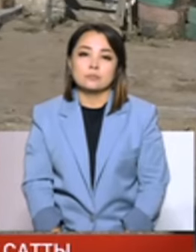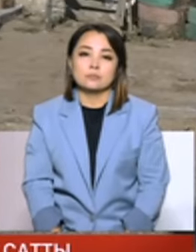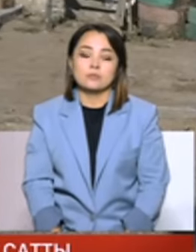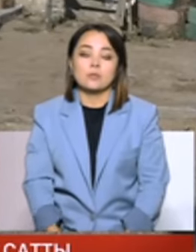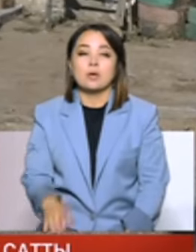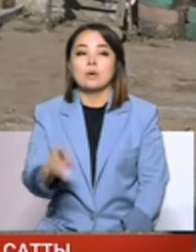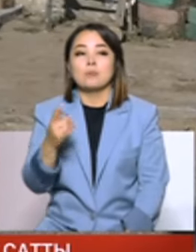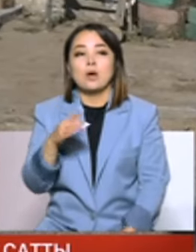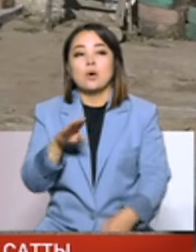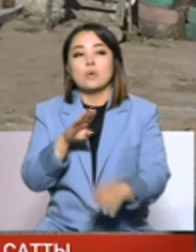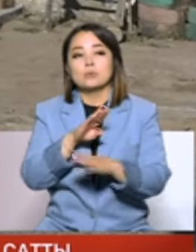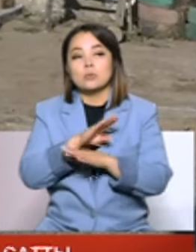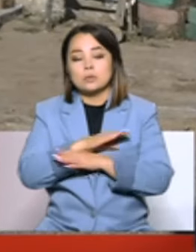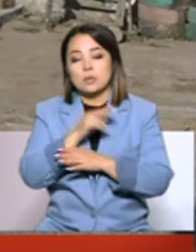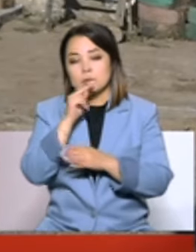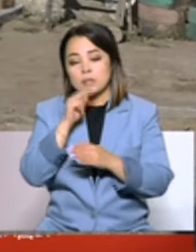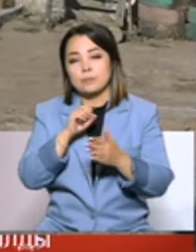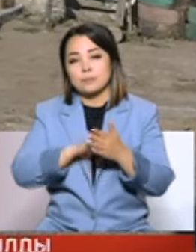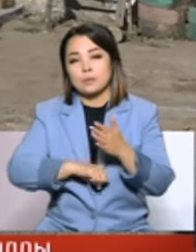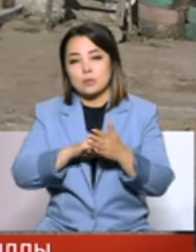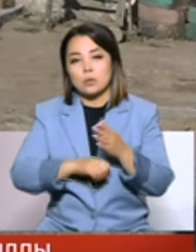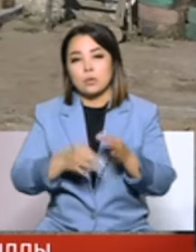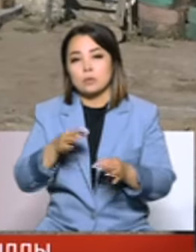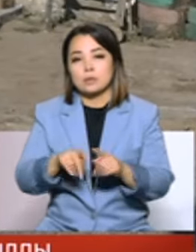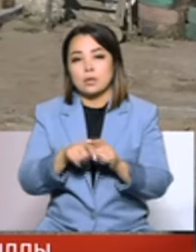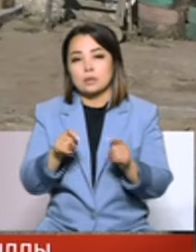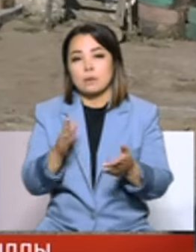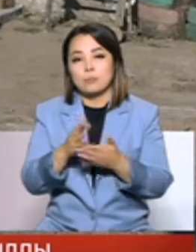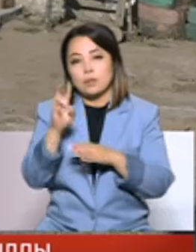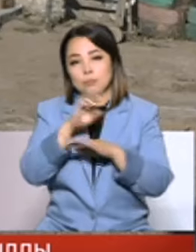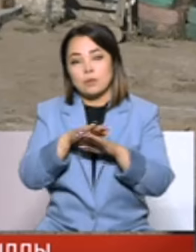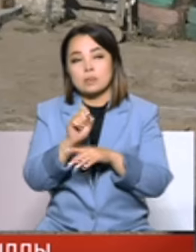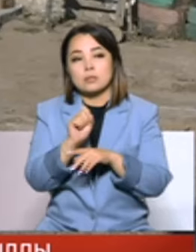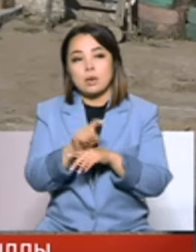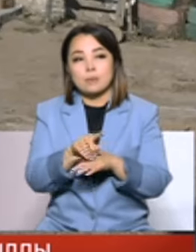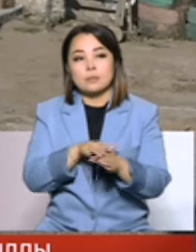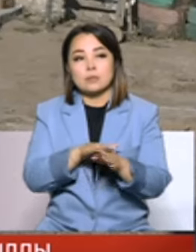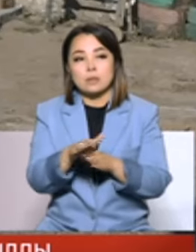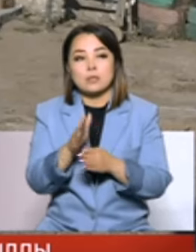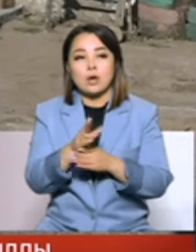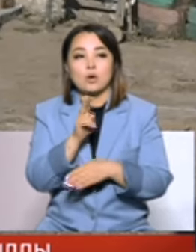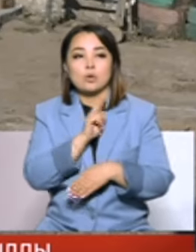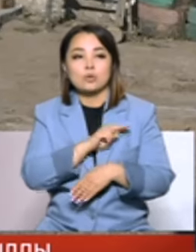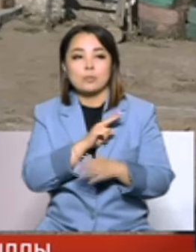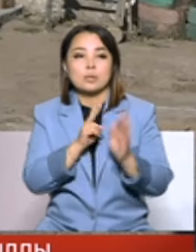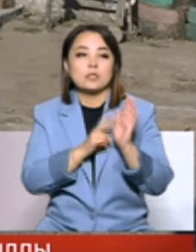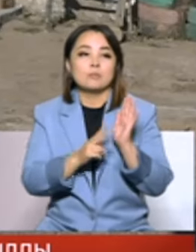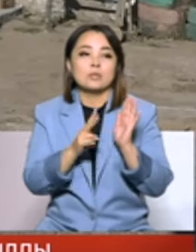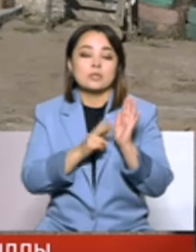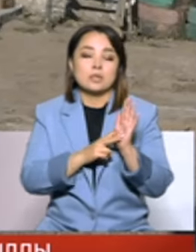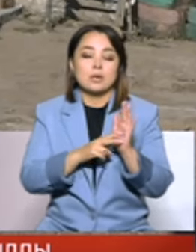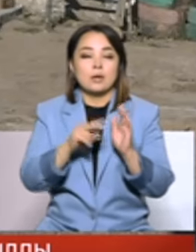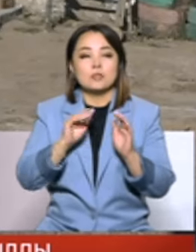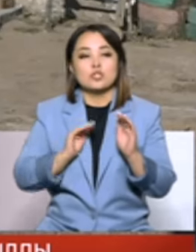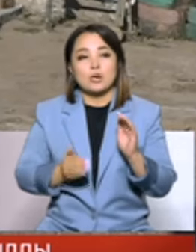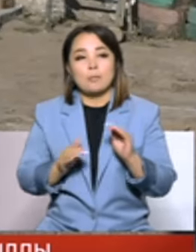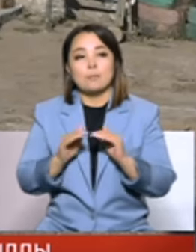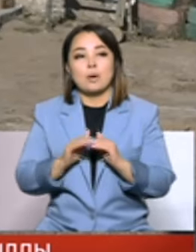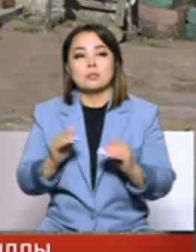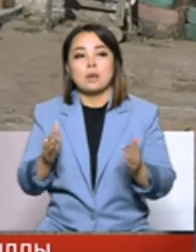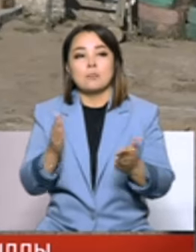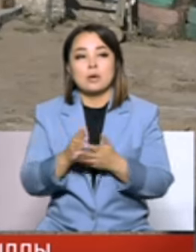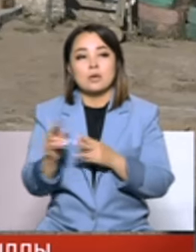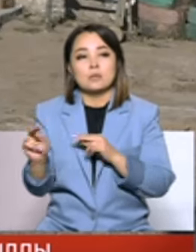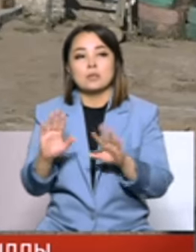Бала өліміне қатысты қазір енді қылмыстық іс қозғалды. Қалада мемлекеттік тапсырыс негізінде жұмыс істейтін 77 жекеменшік балабақша бар.